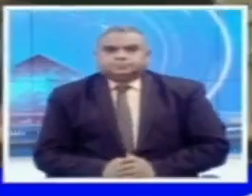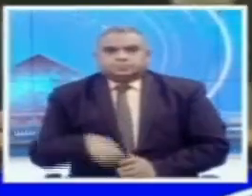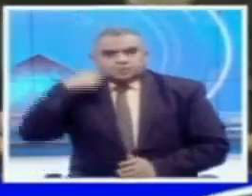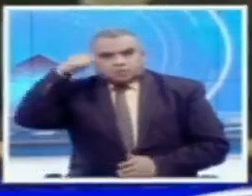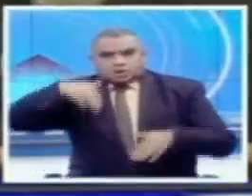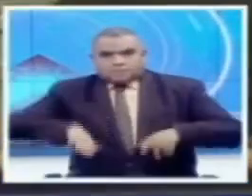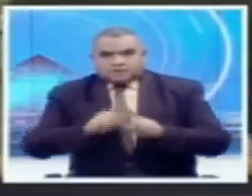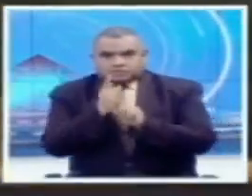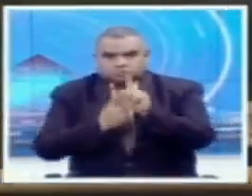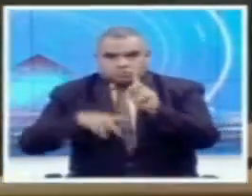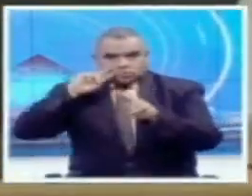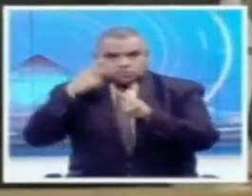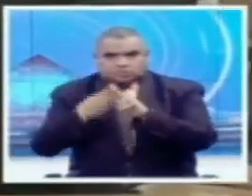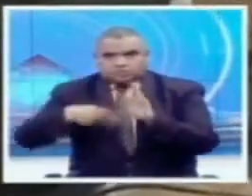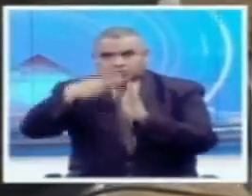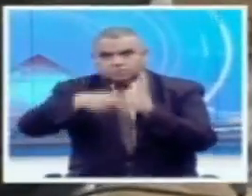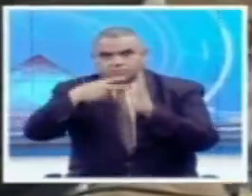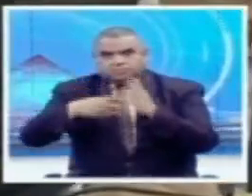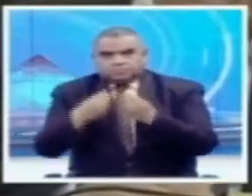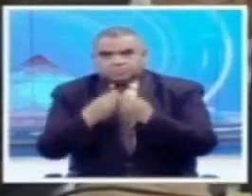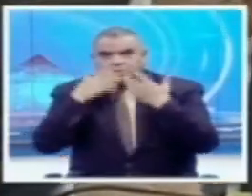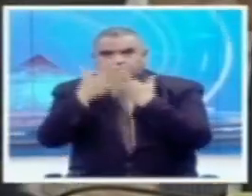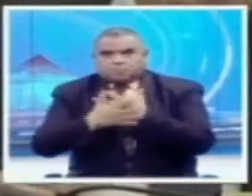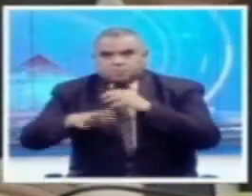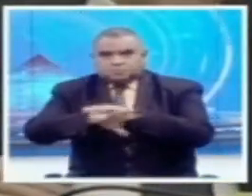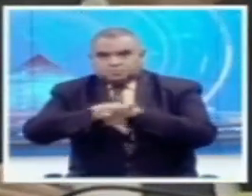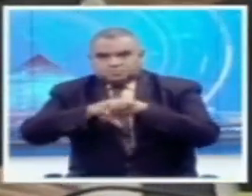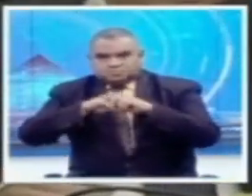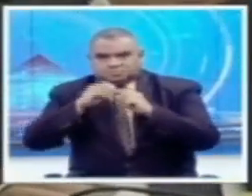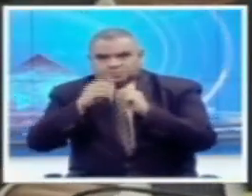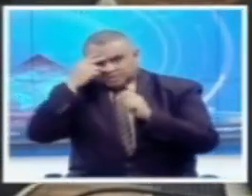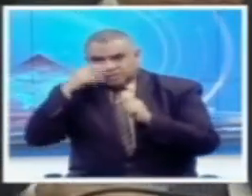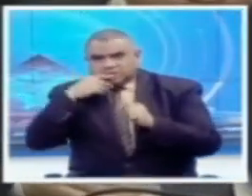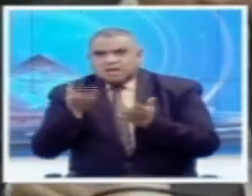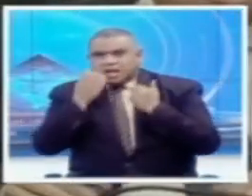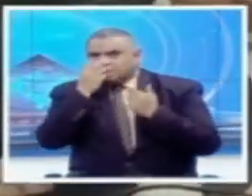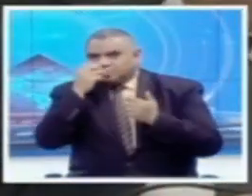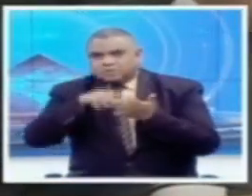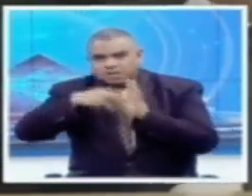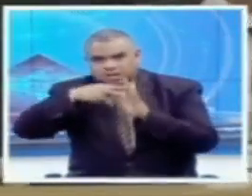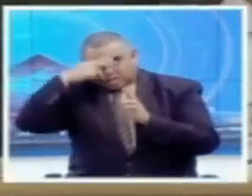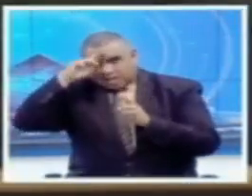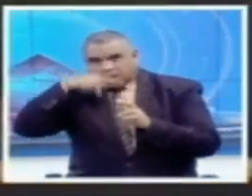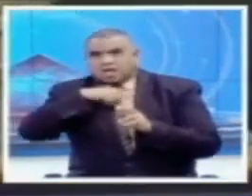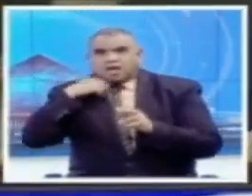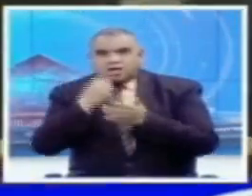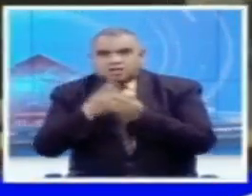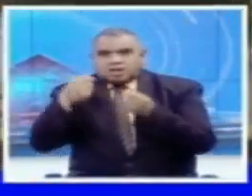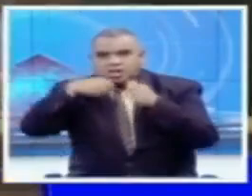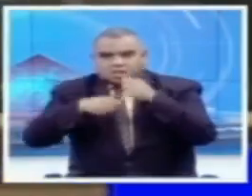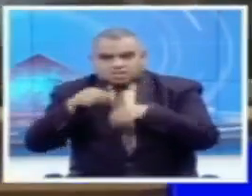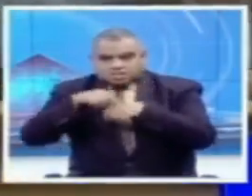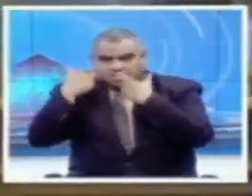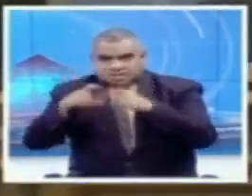رئيس الوزراء يشهد توقيع اتفاقيتي تطوير مشروع لإنتاج الهيدروجين الأخضر في المنطقة الاقتصادية